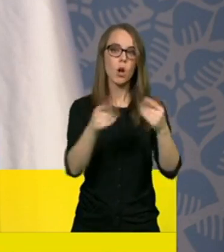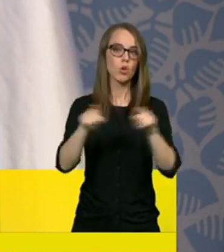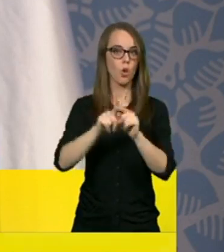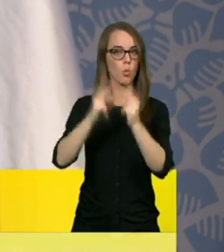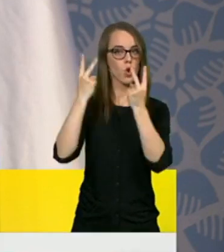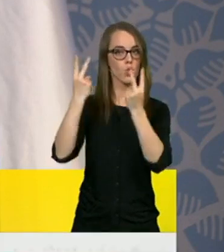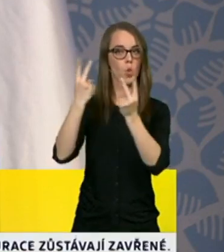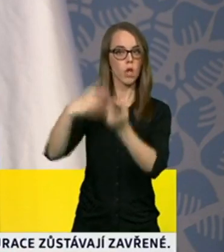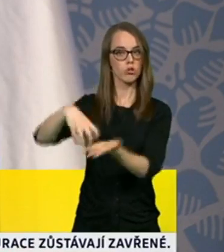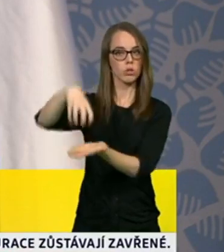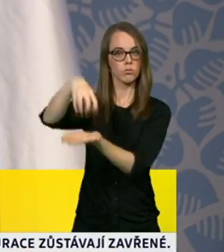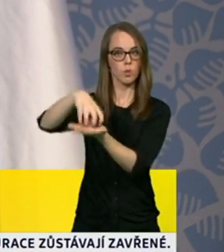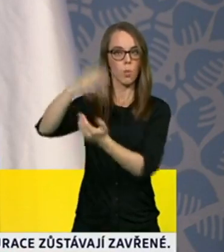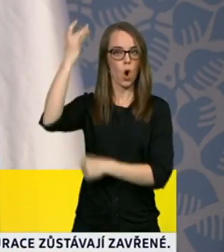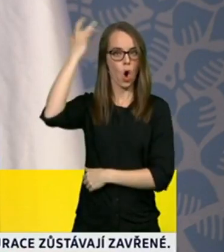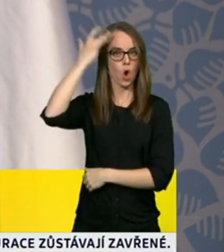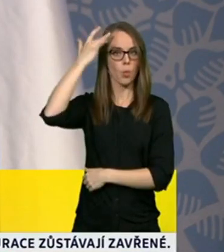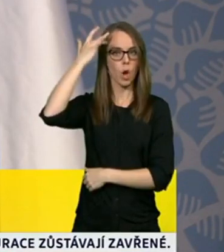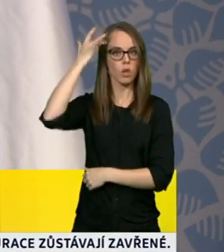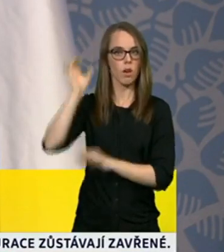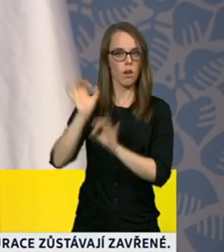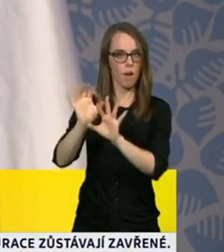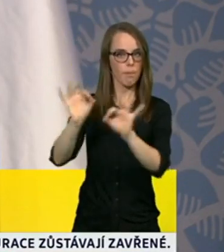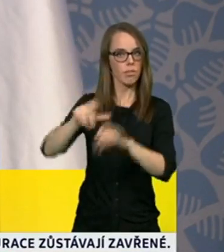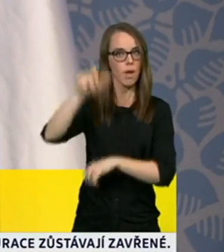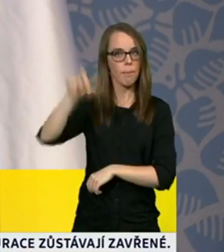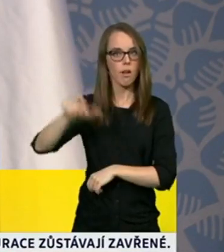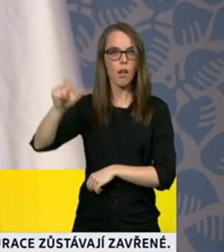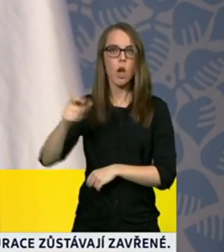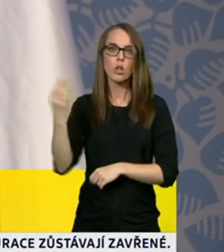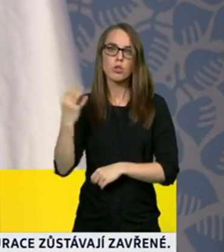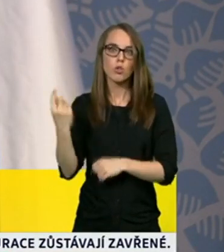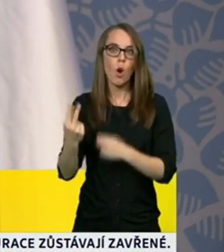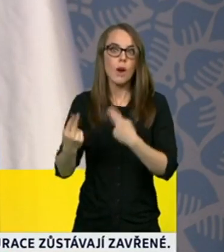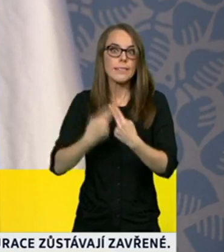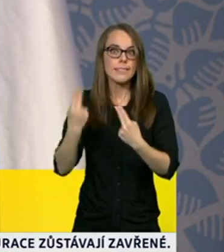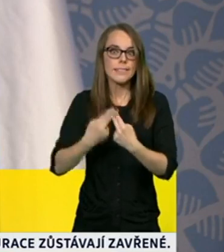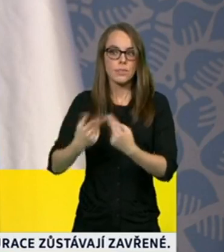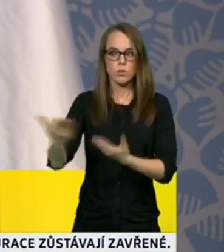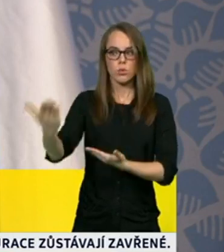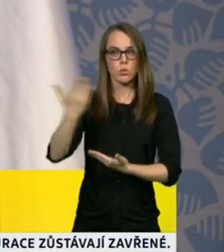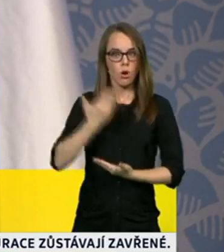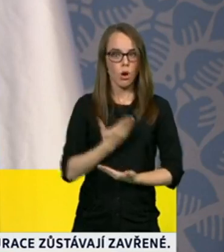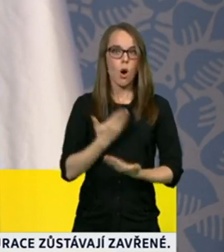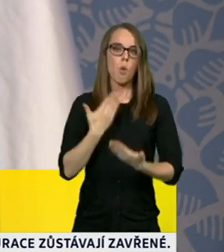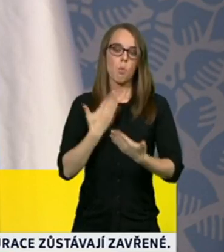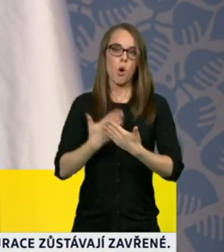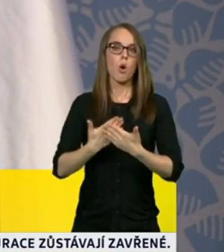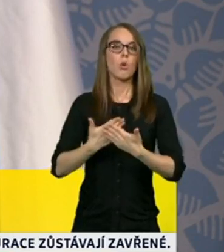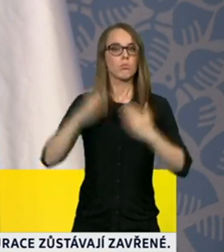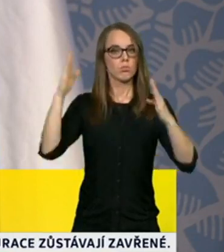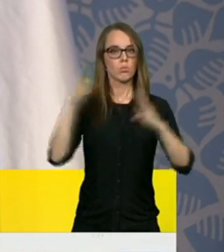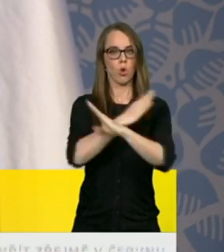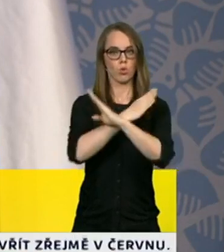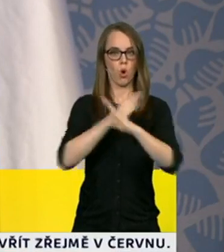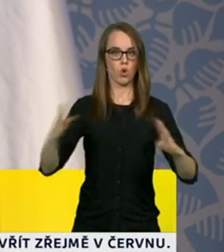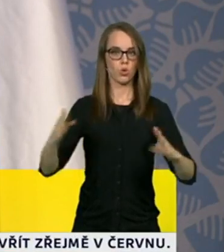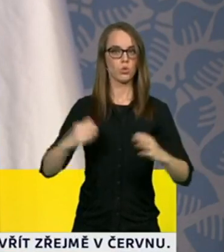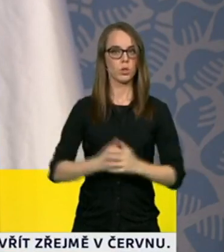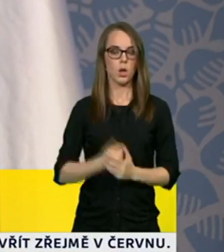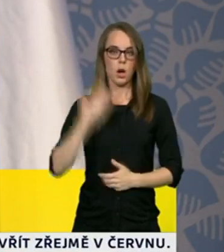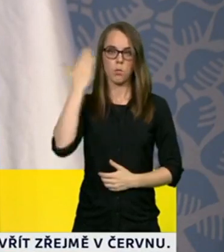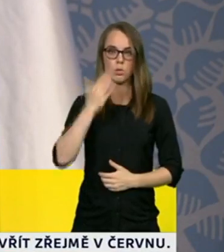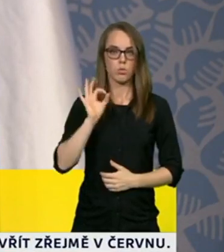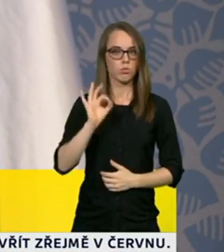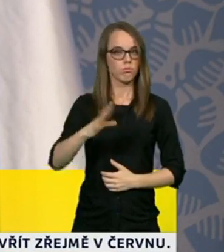na ta rizika a podle toho se zachováme, a myslím si, že je to legitimní postup, takže v